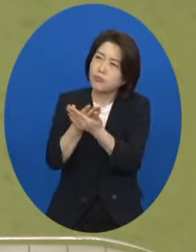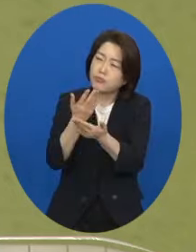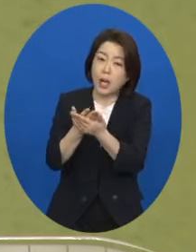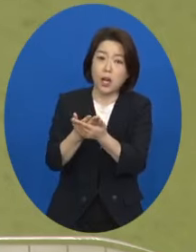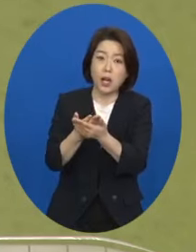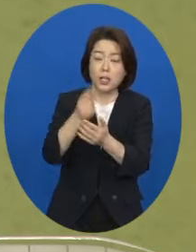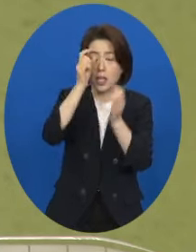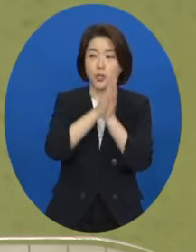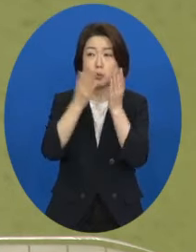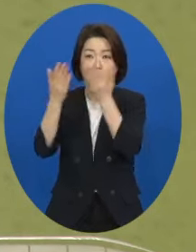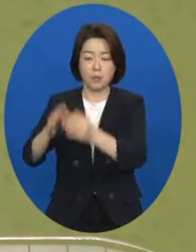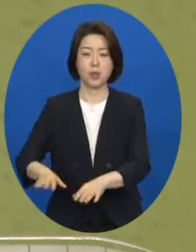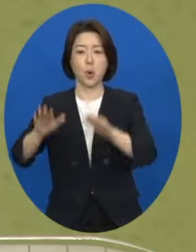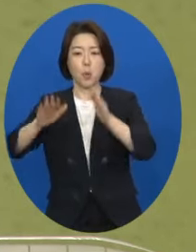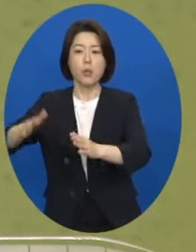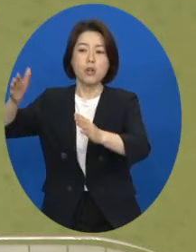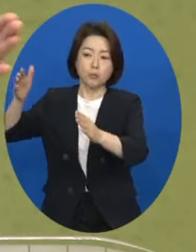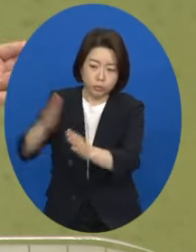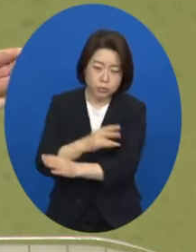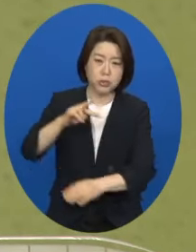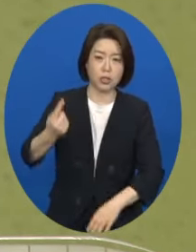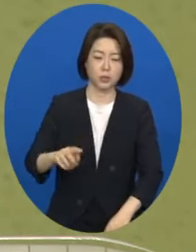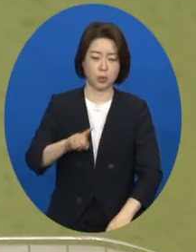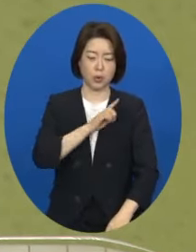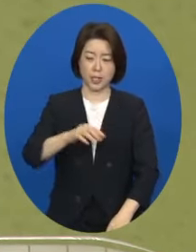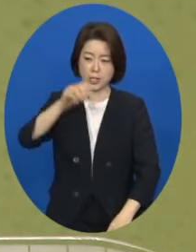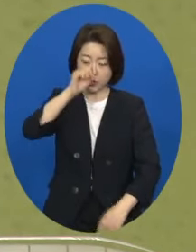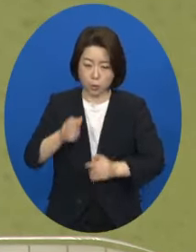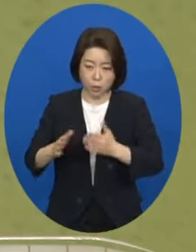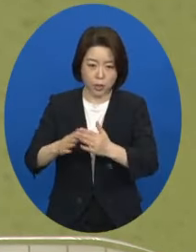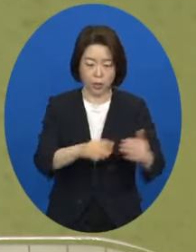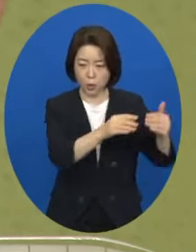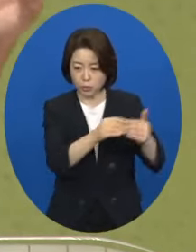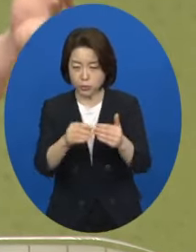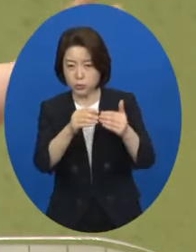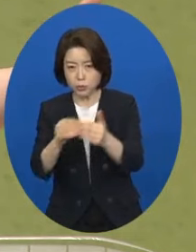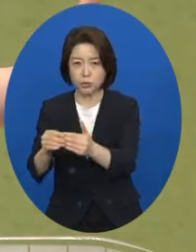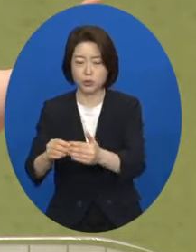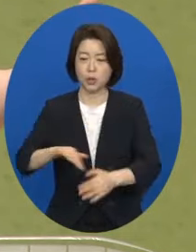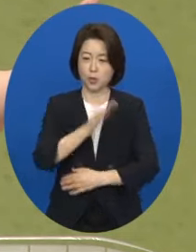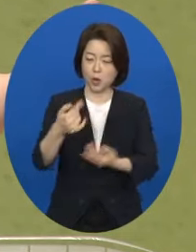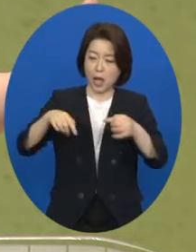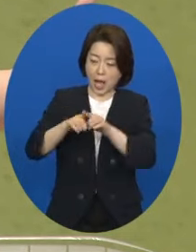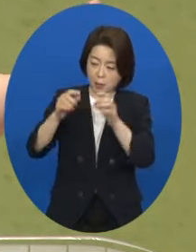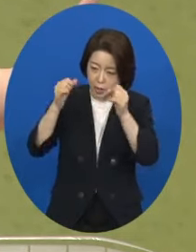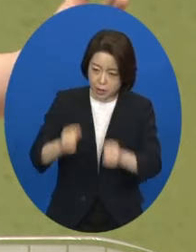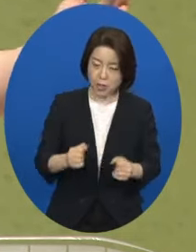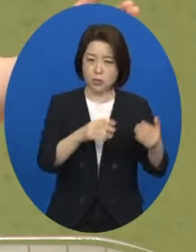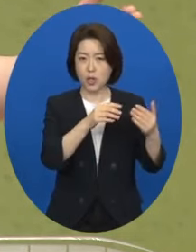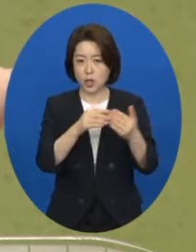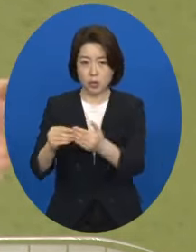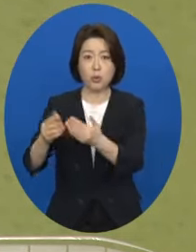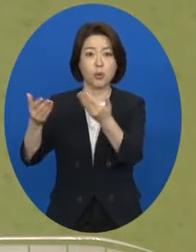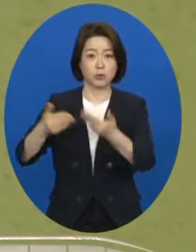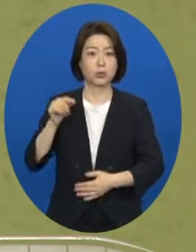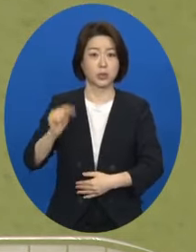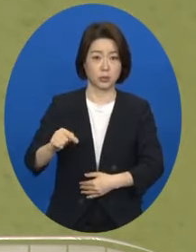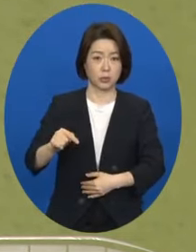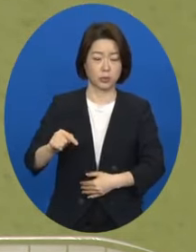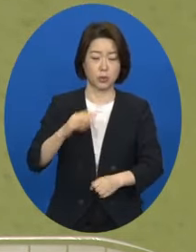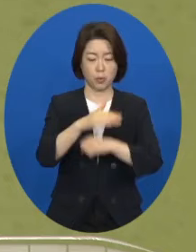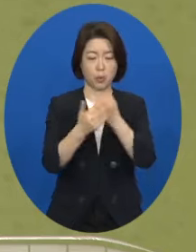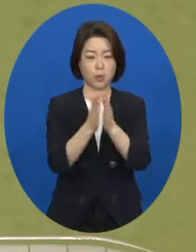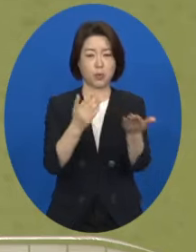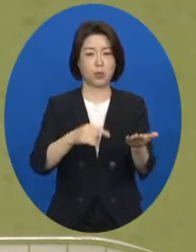오늘부터라도 하나님께서는 가장 좋은 길로 우리와 함께 하시며 인도해 주신다라고 하는 것이 오늘